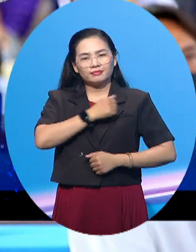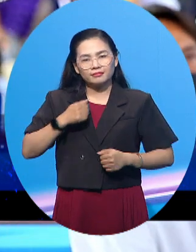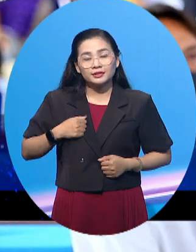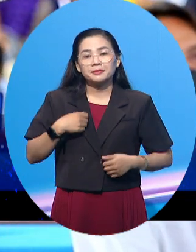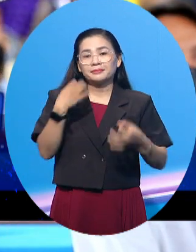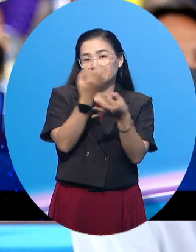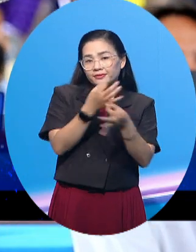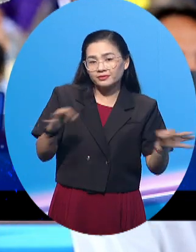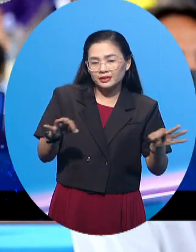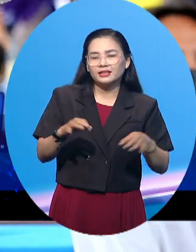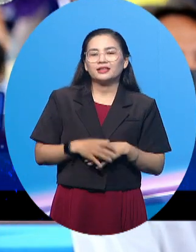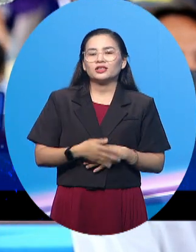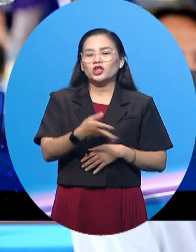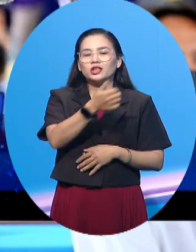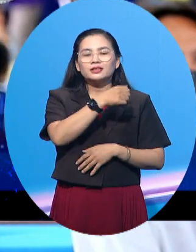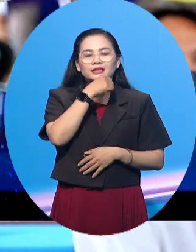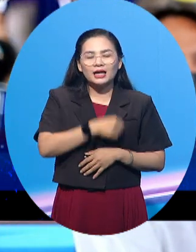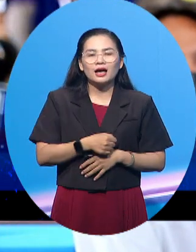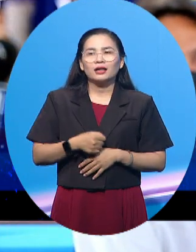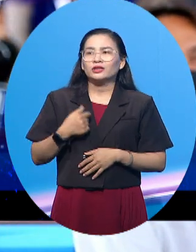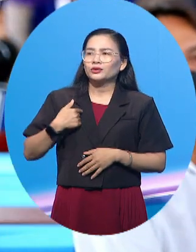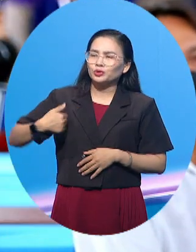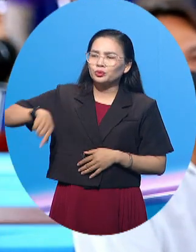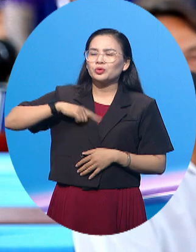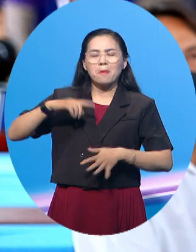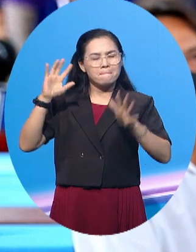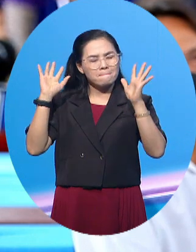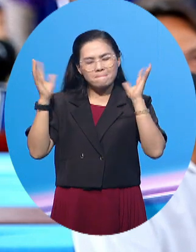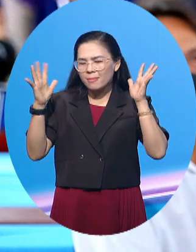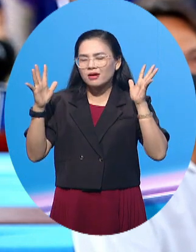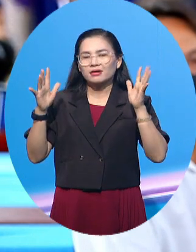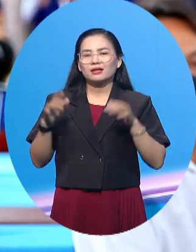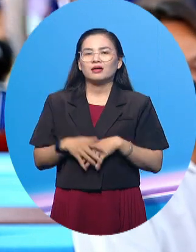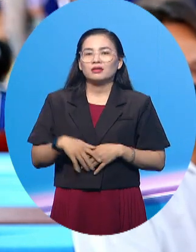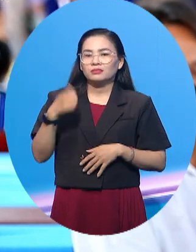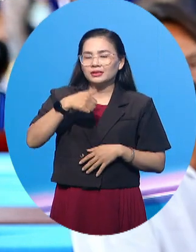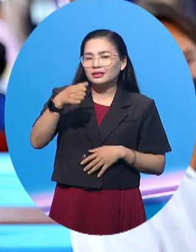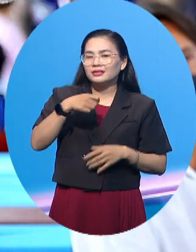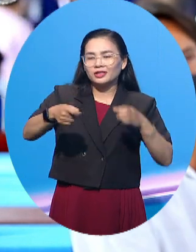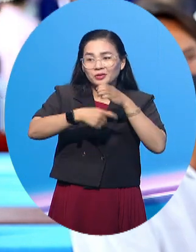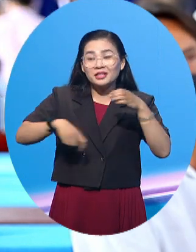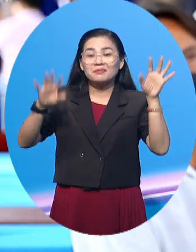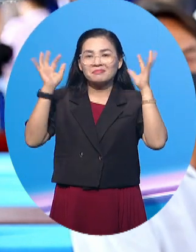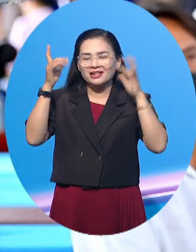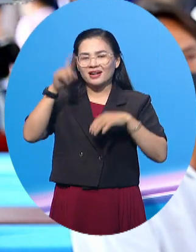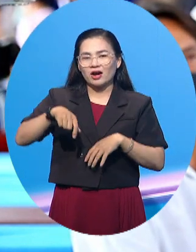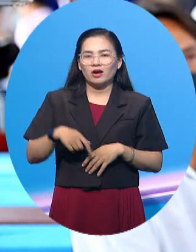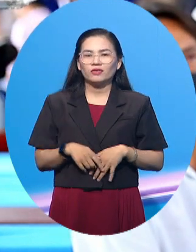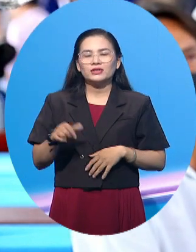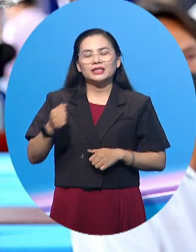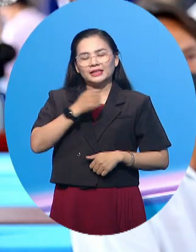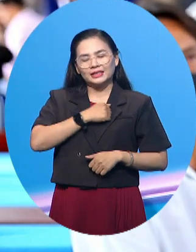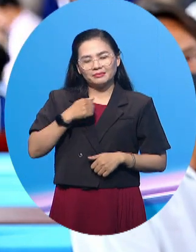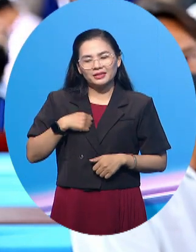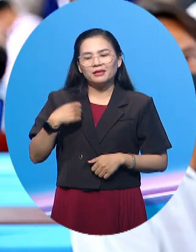là một cái điều kiện rất mừng của địa phương và đồng thời cũng bà con nông dân cũng rất là mừng để đảm bảo về sức khỏe